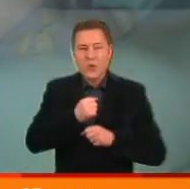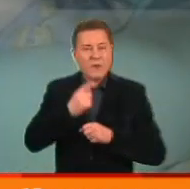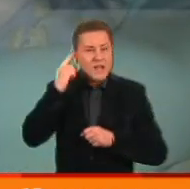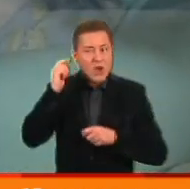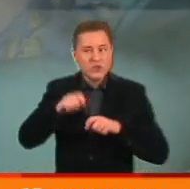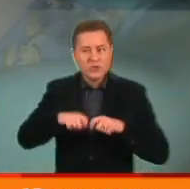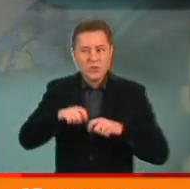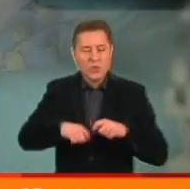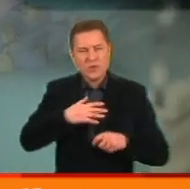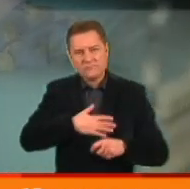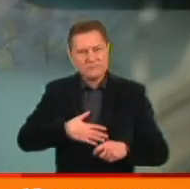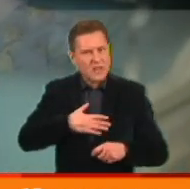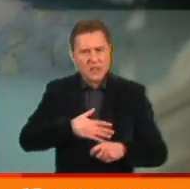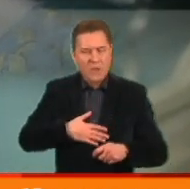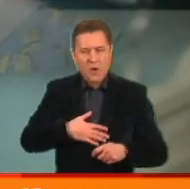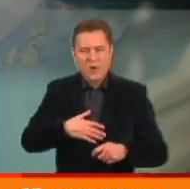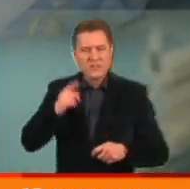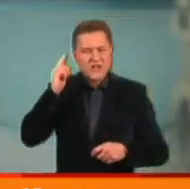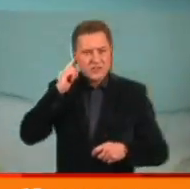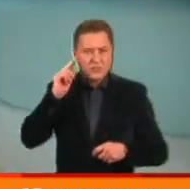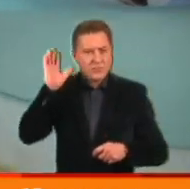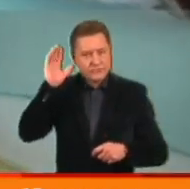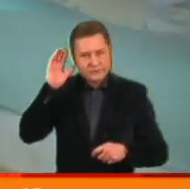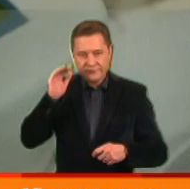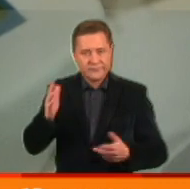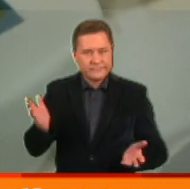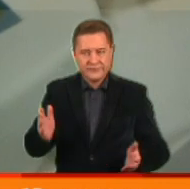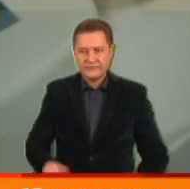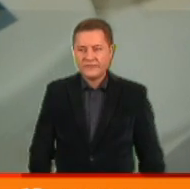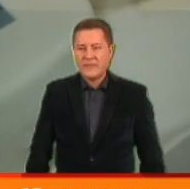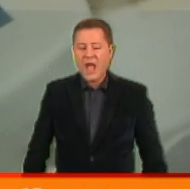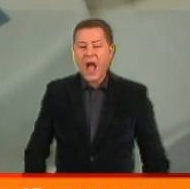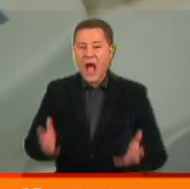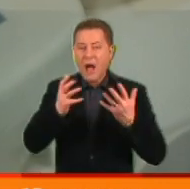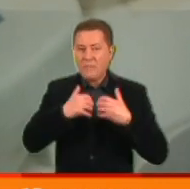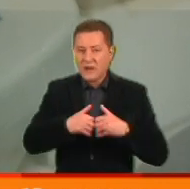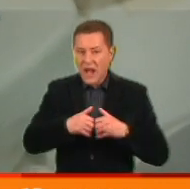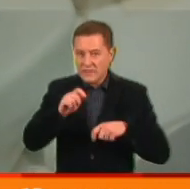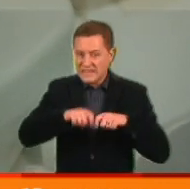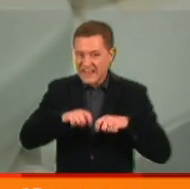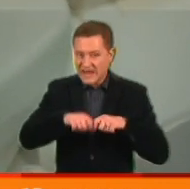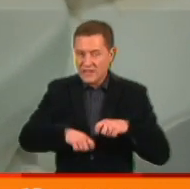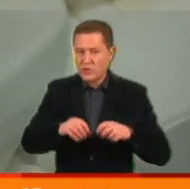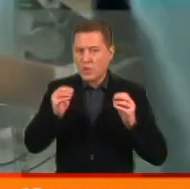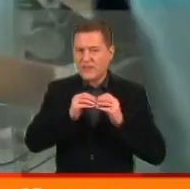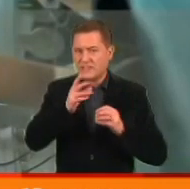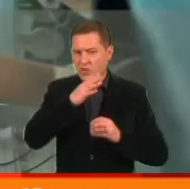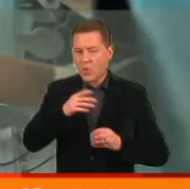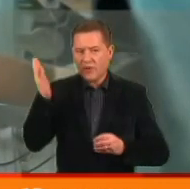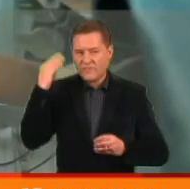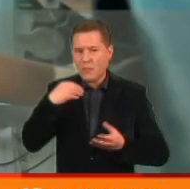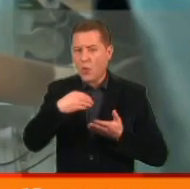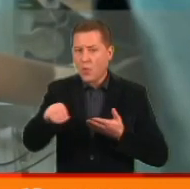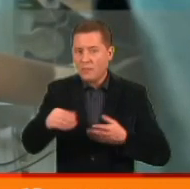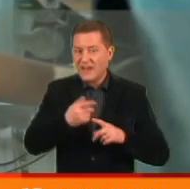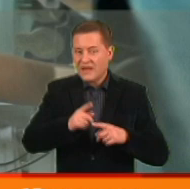і непокояться. Тест на слух дитина не пройшла. Апарат скринінгу – справжня розкіш. 10 років тому куплений у